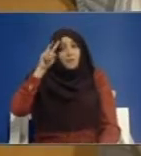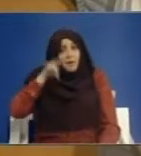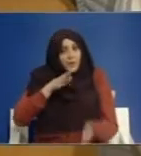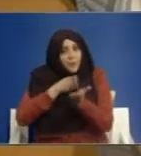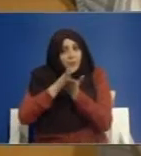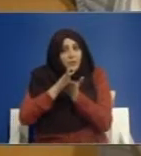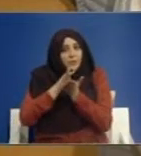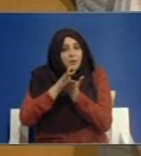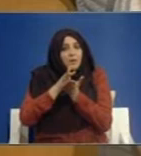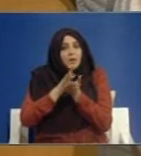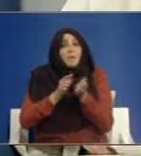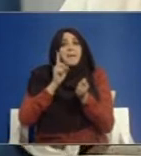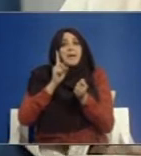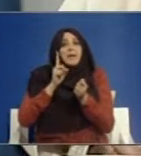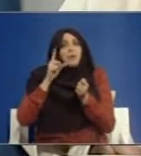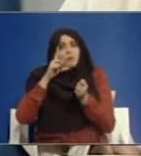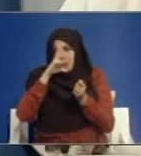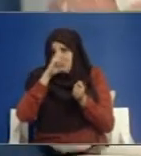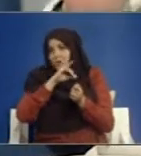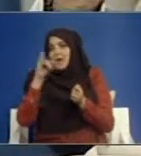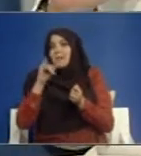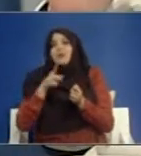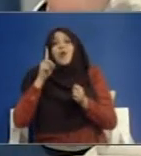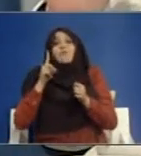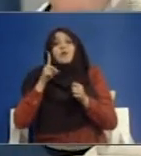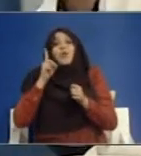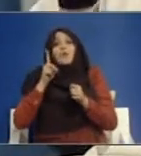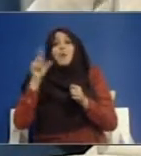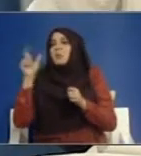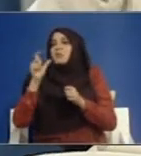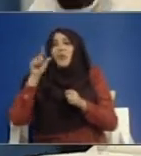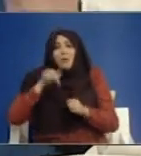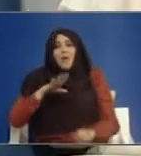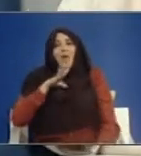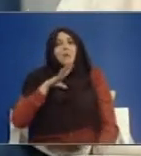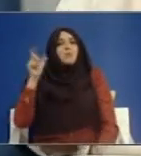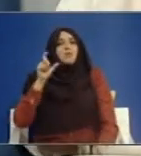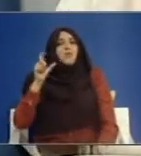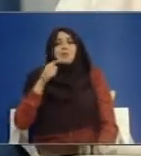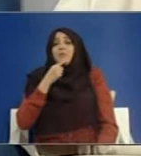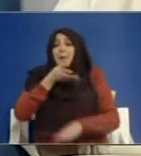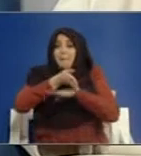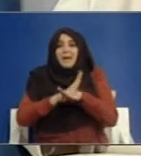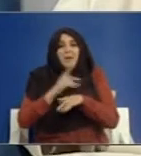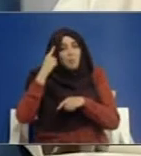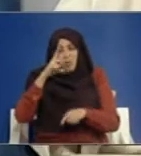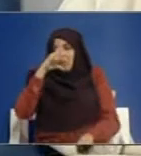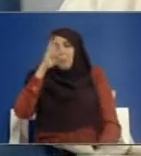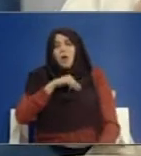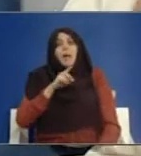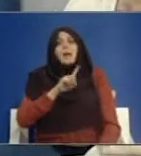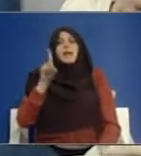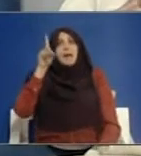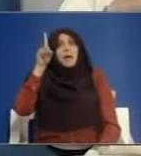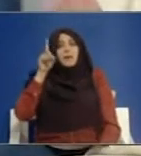استعداد، متى جاء الموت نكون على استعداد. لا إله إلا الله محمد رسول الله صلى الله عليه وسلم.